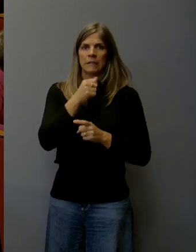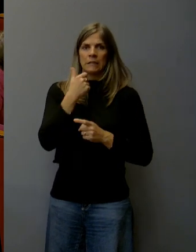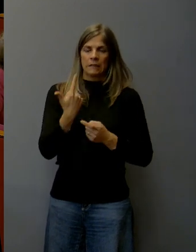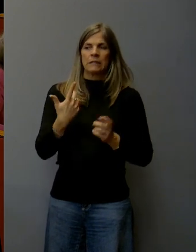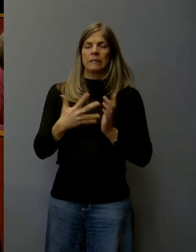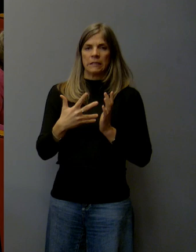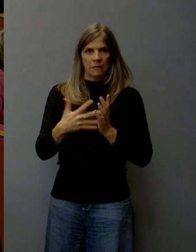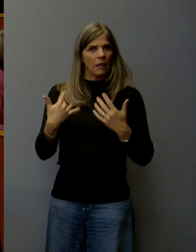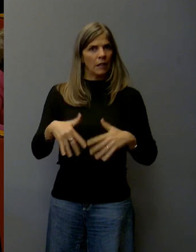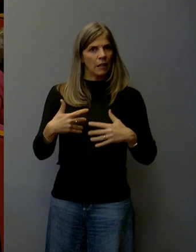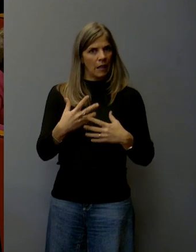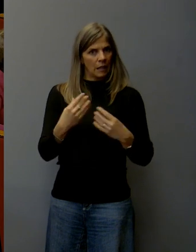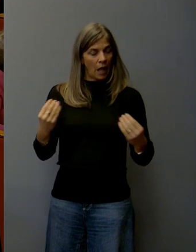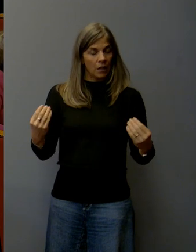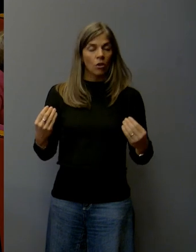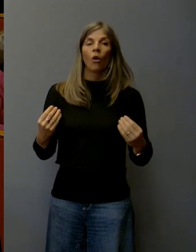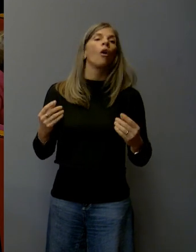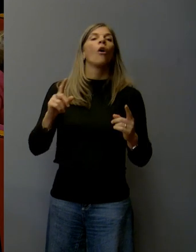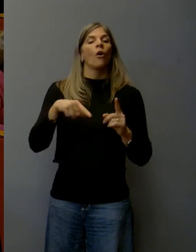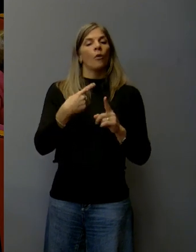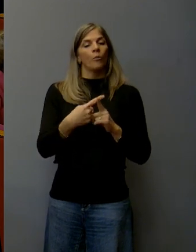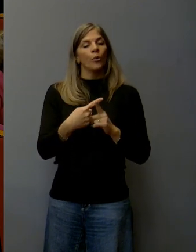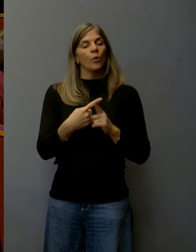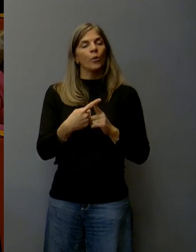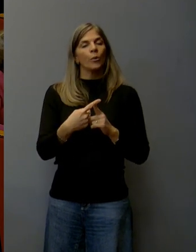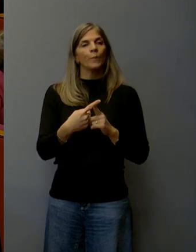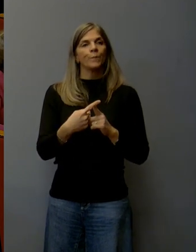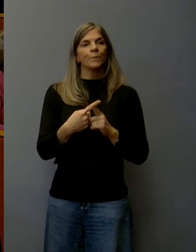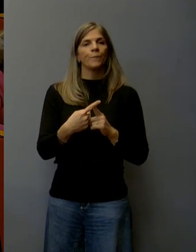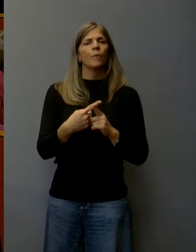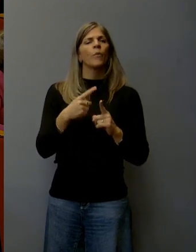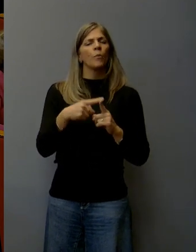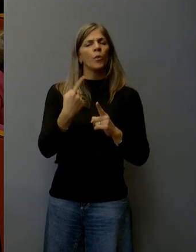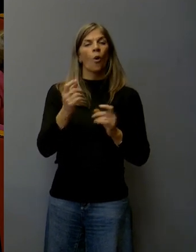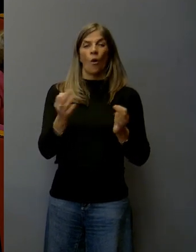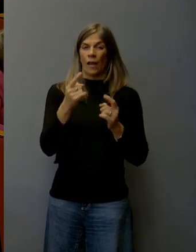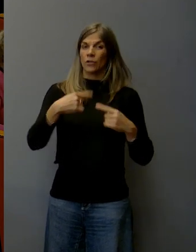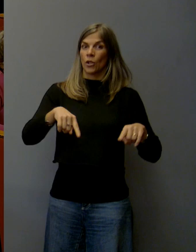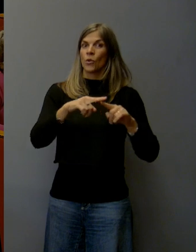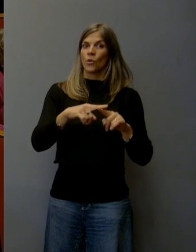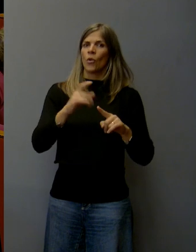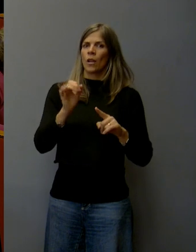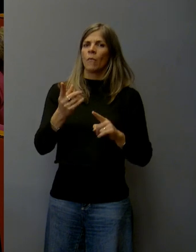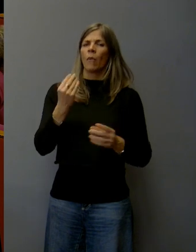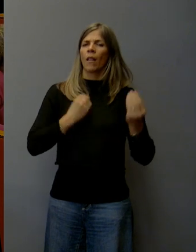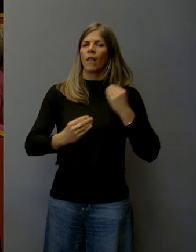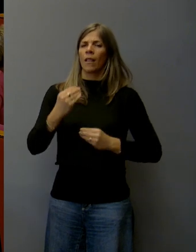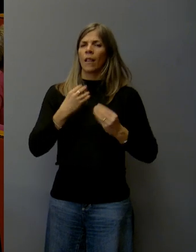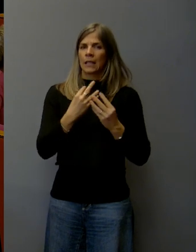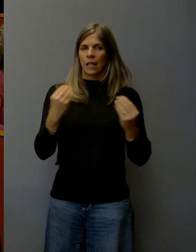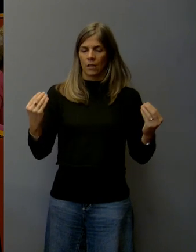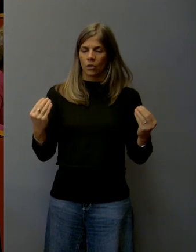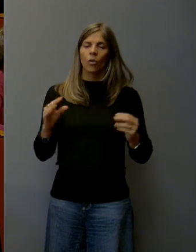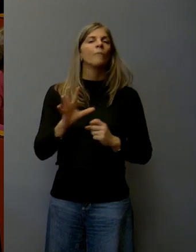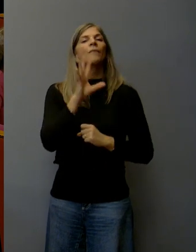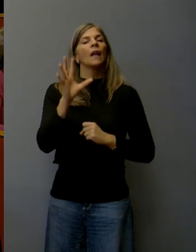sempre in quella sede avevano fatto una serie di richieste per esempio